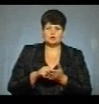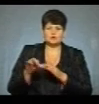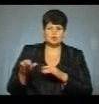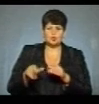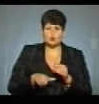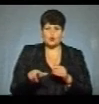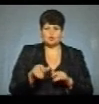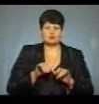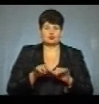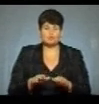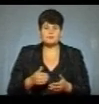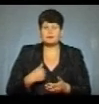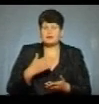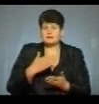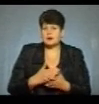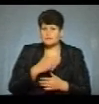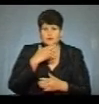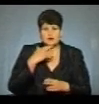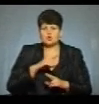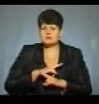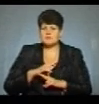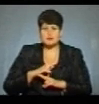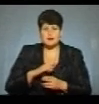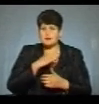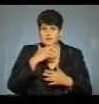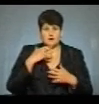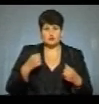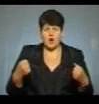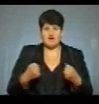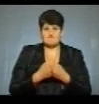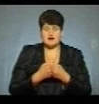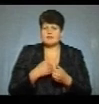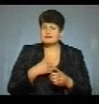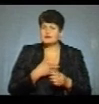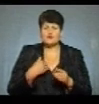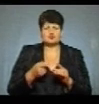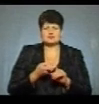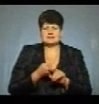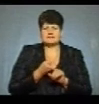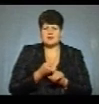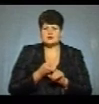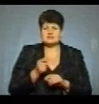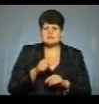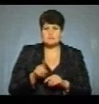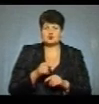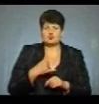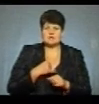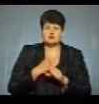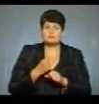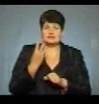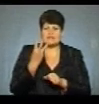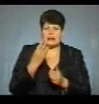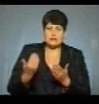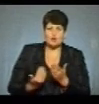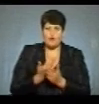як ми маємо дуже багато смертей, дуже багато аварій. Я не хочу це пов'язувати з тим, що у нас зроблено 3 нових дороги, які